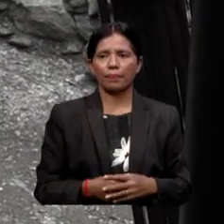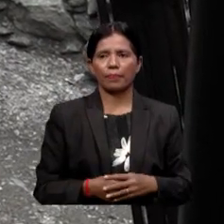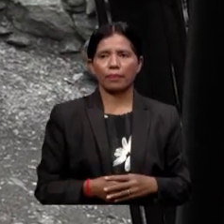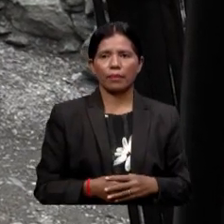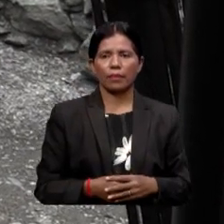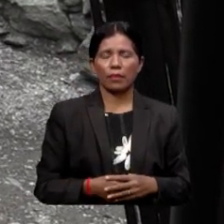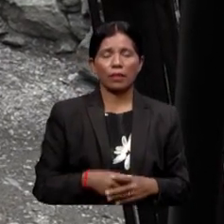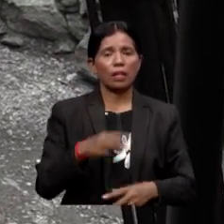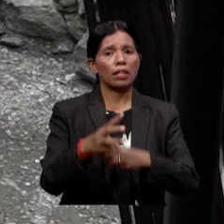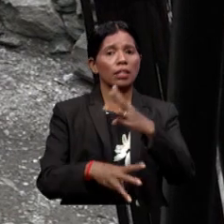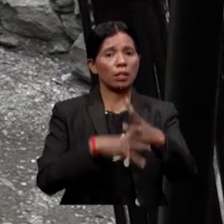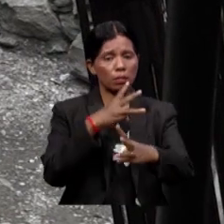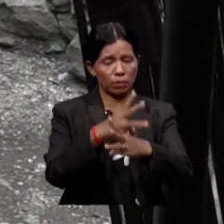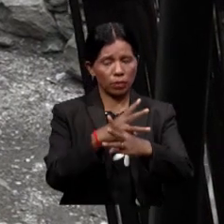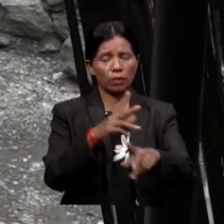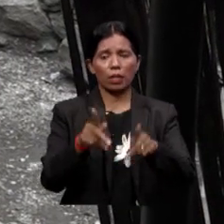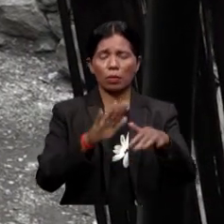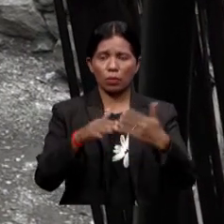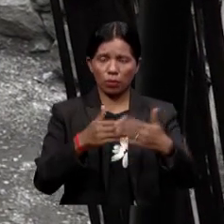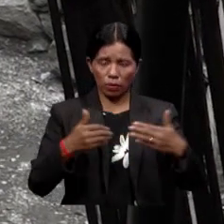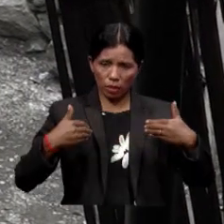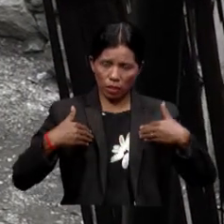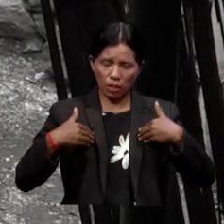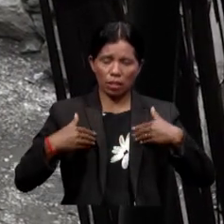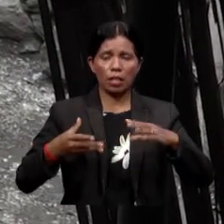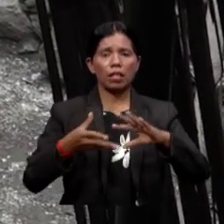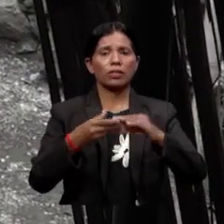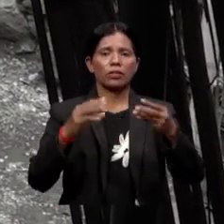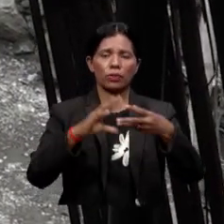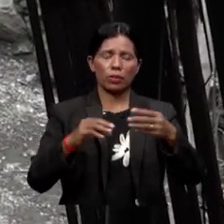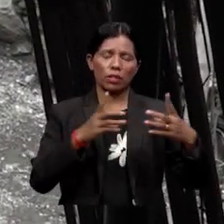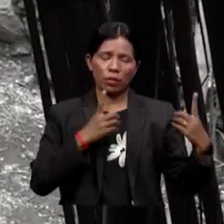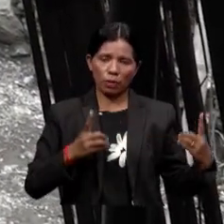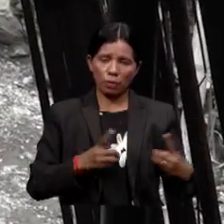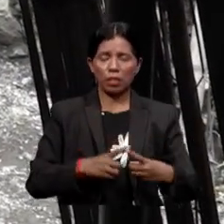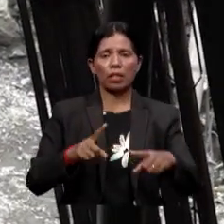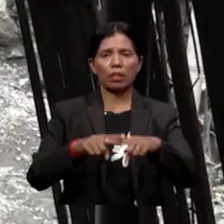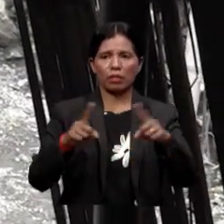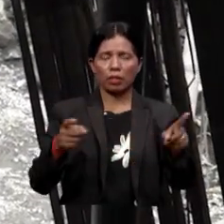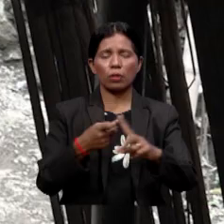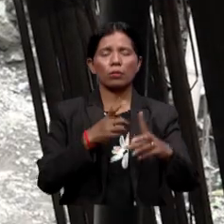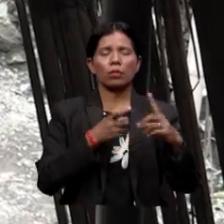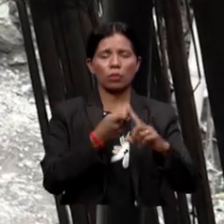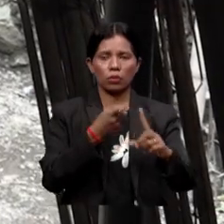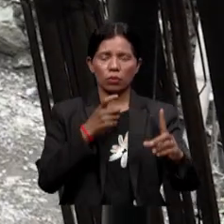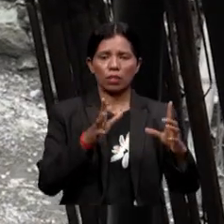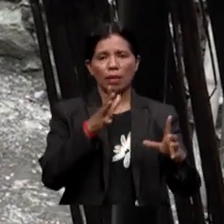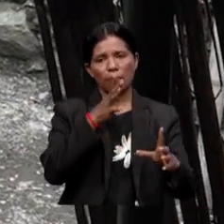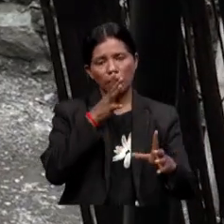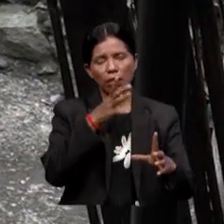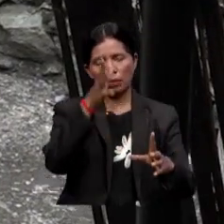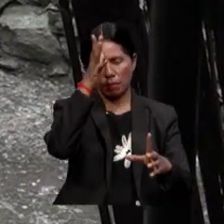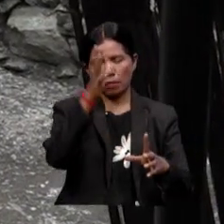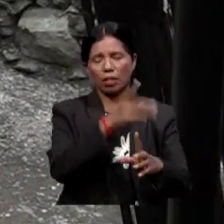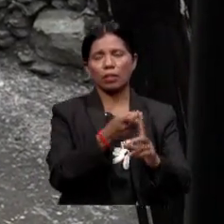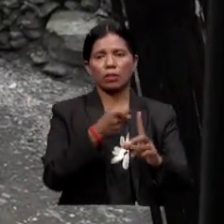Iha mundu ema hotu mai honi historia doming nebe la hanesang, doming husi familia, doming husi parseru Moris,